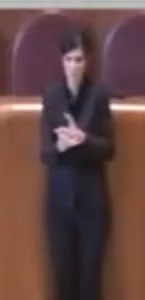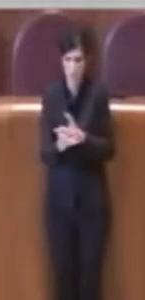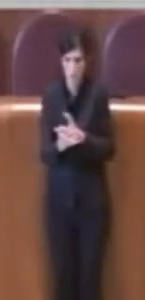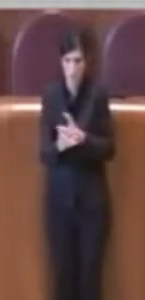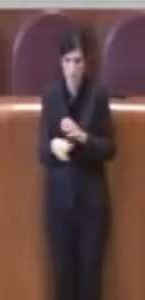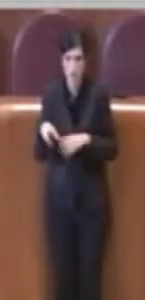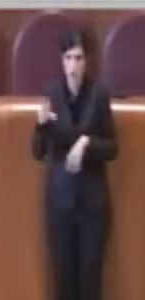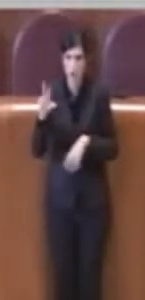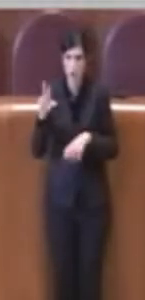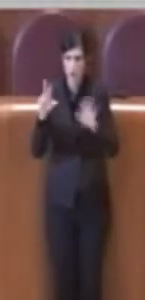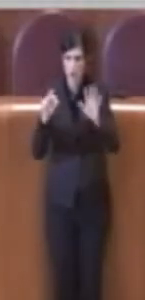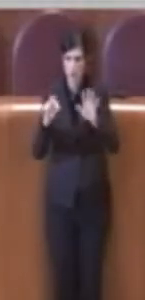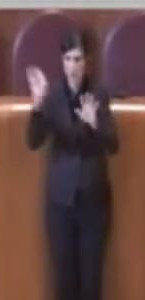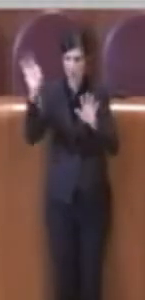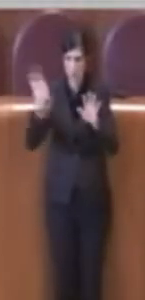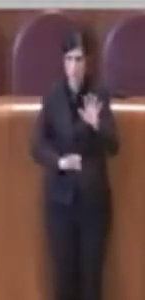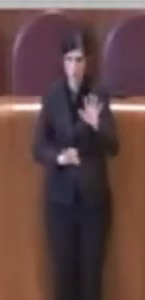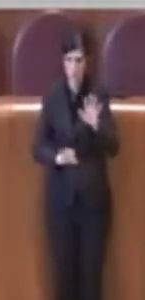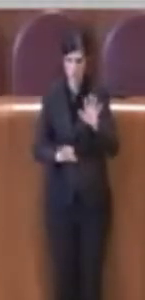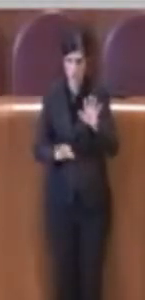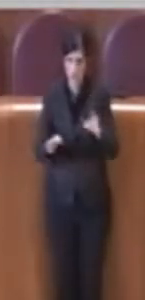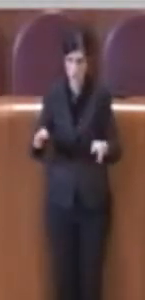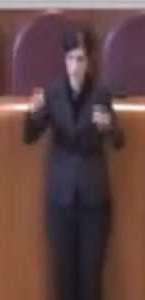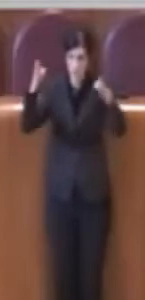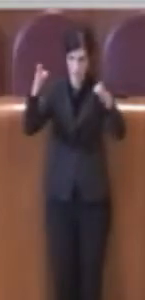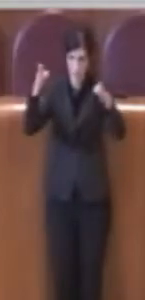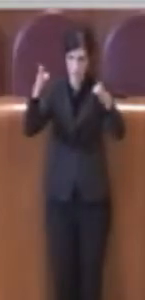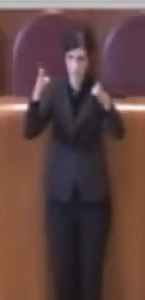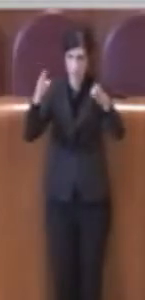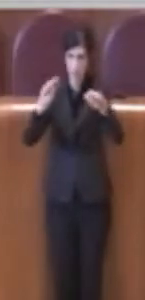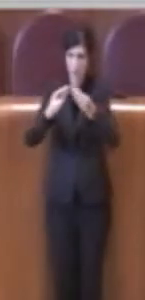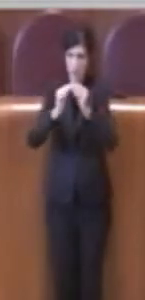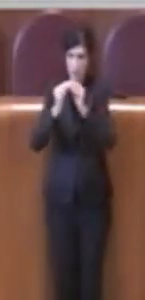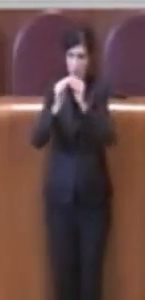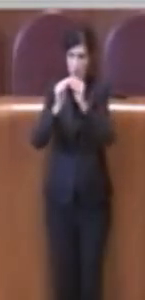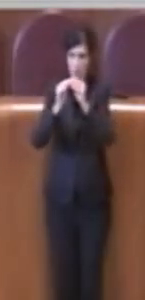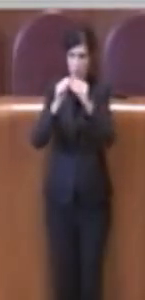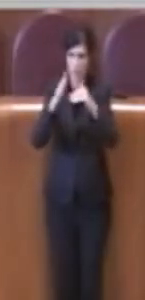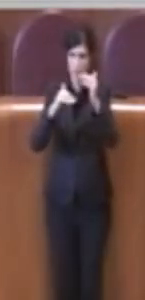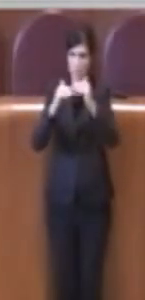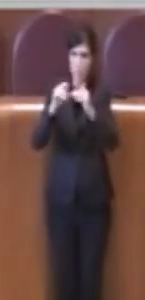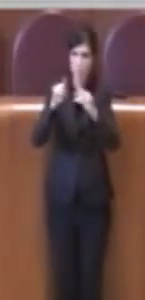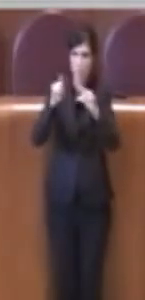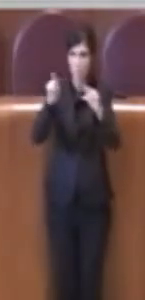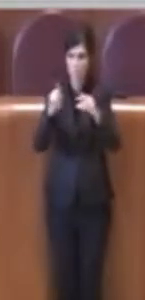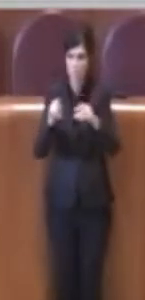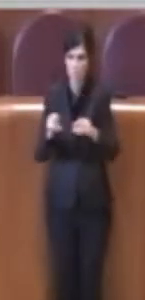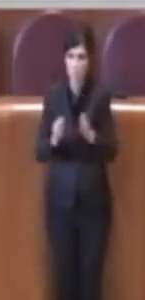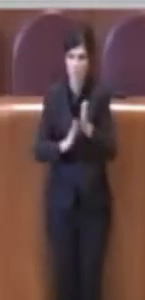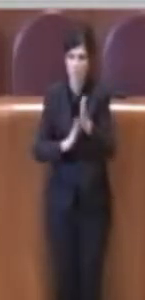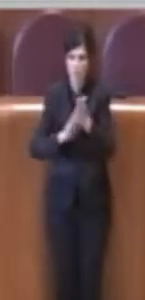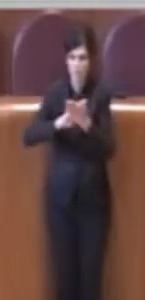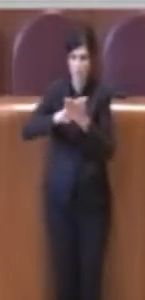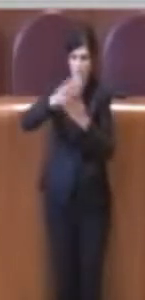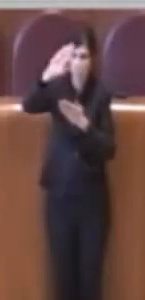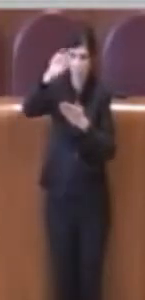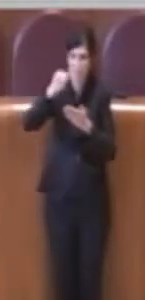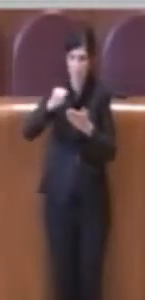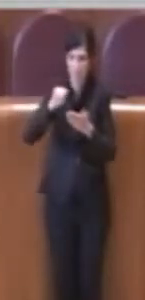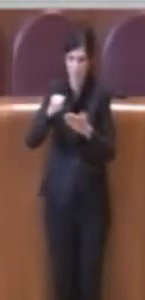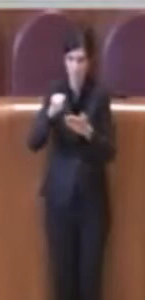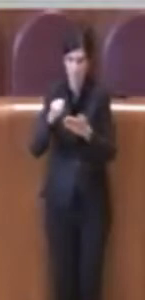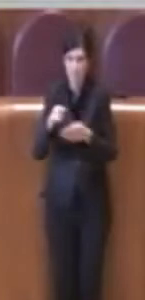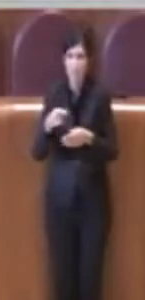dell'80% per la manutenzione delle facciate, il restauro degli immobili, la centralizzazione dell'impianto di ricezione degli impianti, la